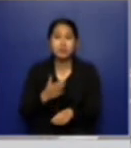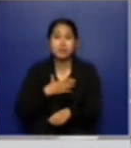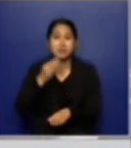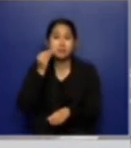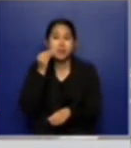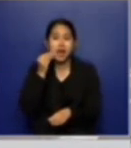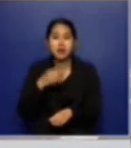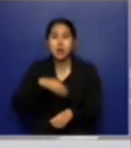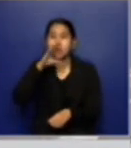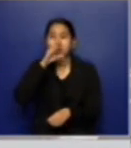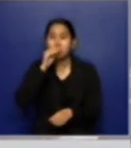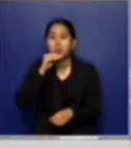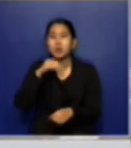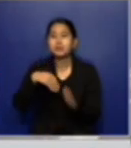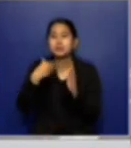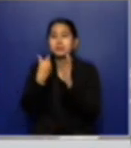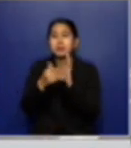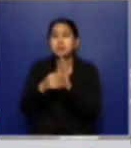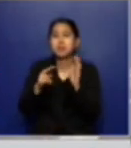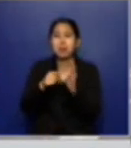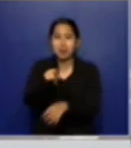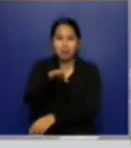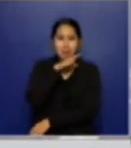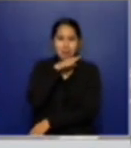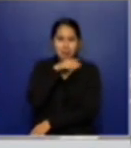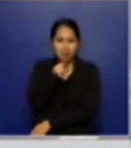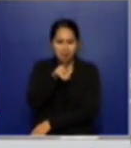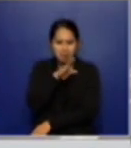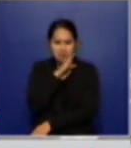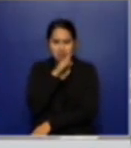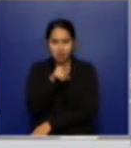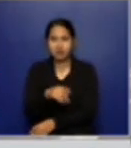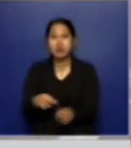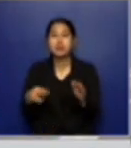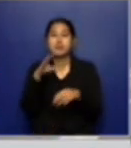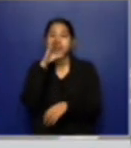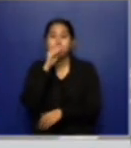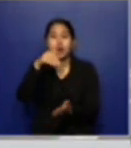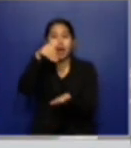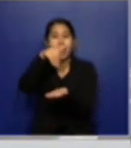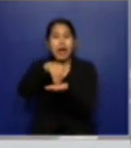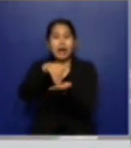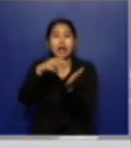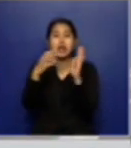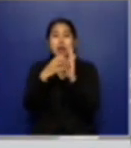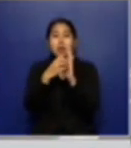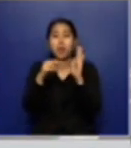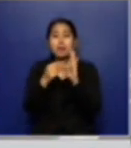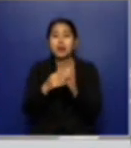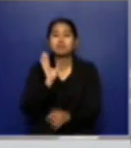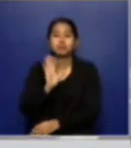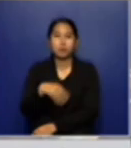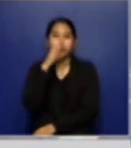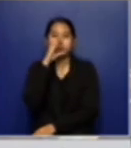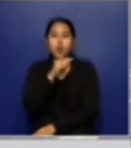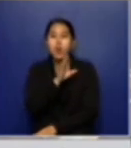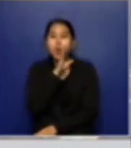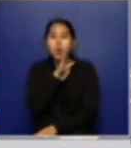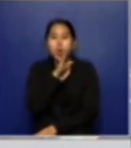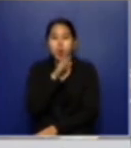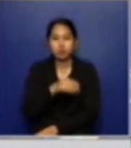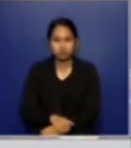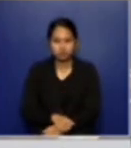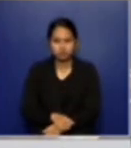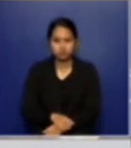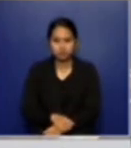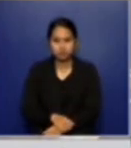าอีสานเรียกว่าขี้ตัวกันตัวนี่นะคะภาษากลางก็น่าจะแปลว่าโกหกกันชัดๆค่ะจ